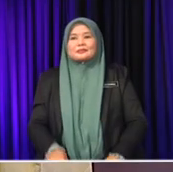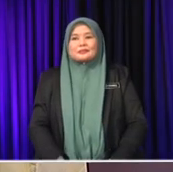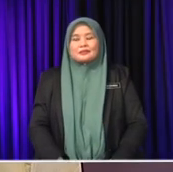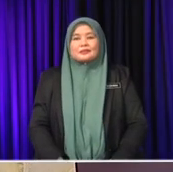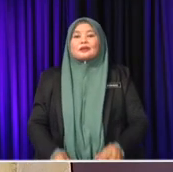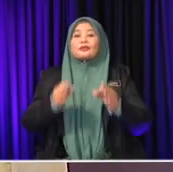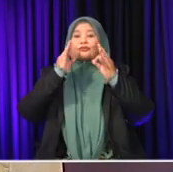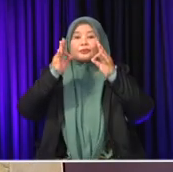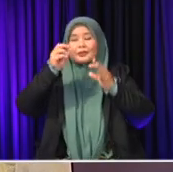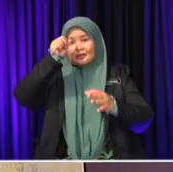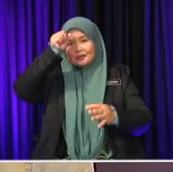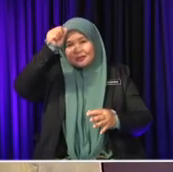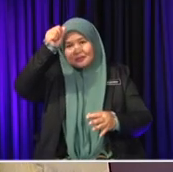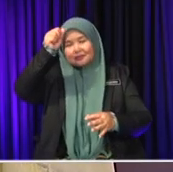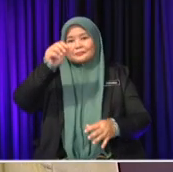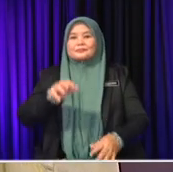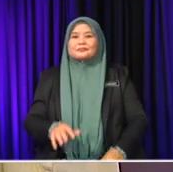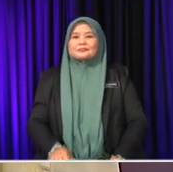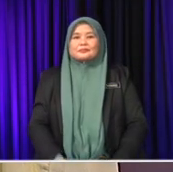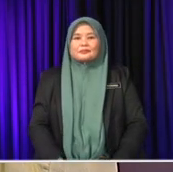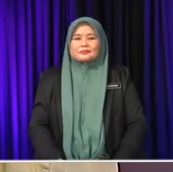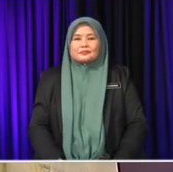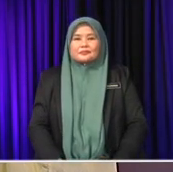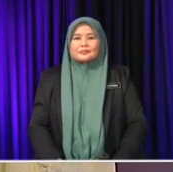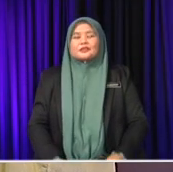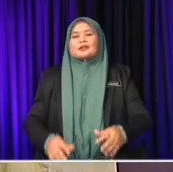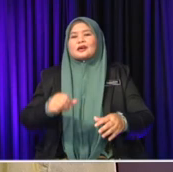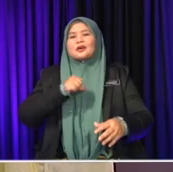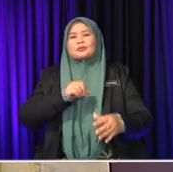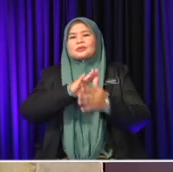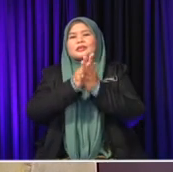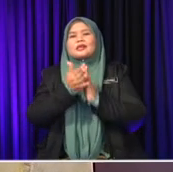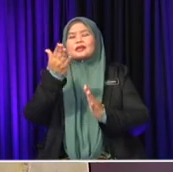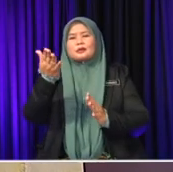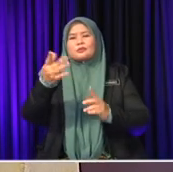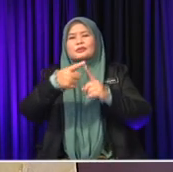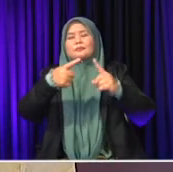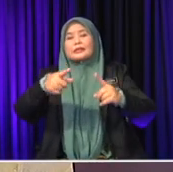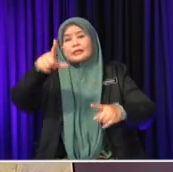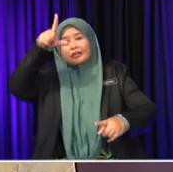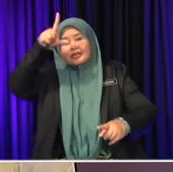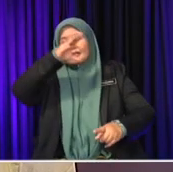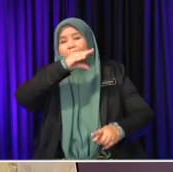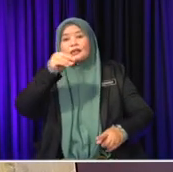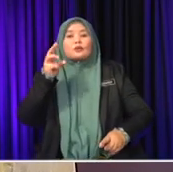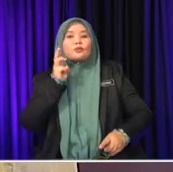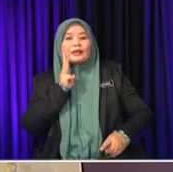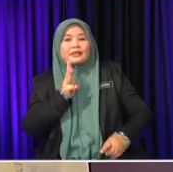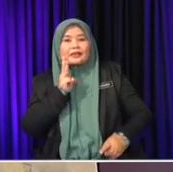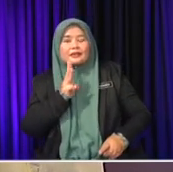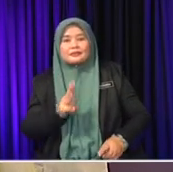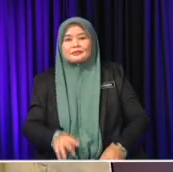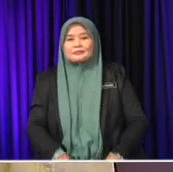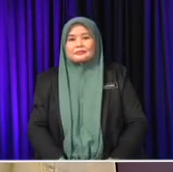firman Allah Subhanahu Wa Ta'ala aku jadikan kamu daripada lelaki dan wanita